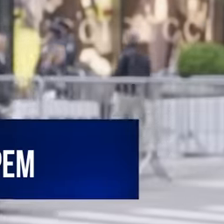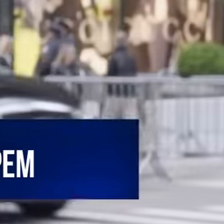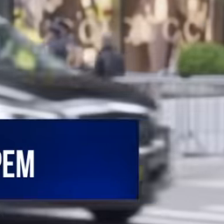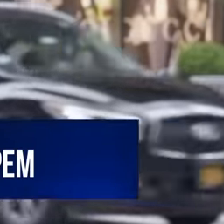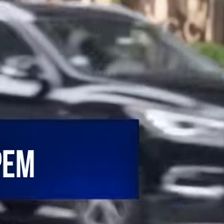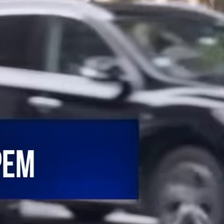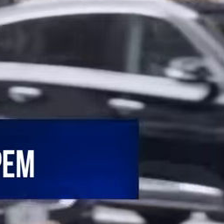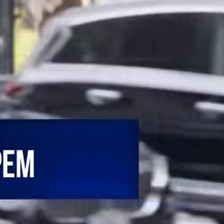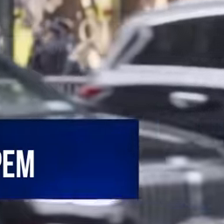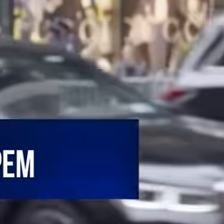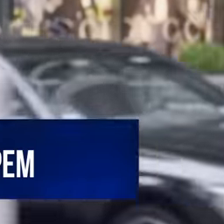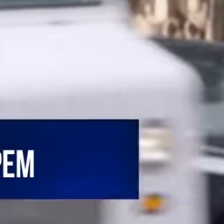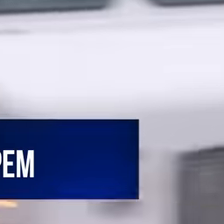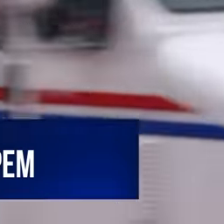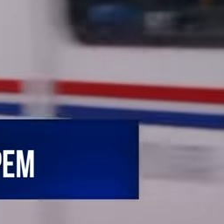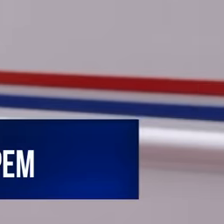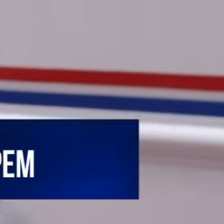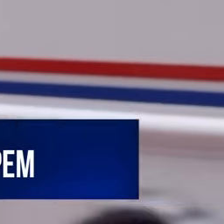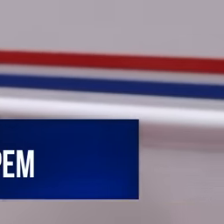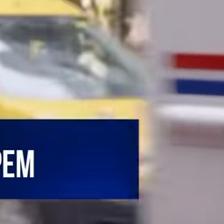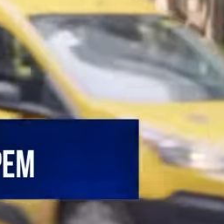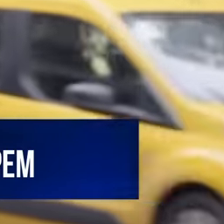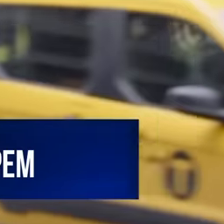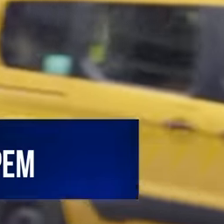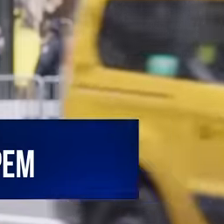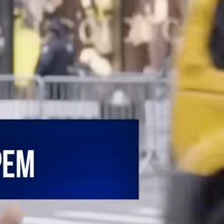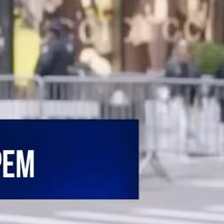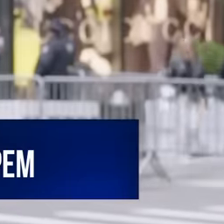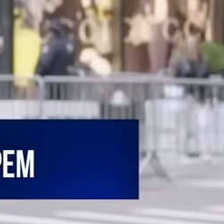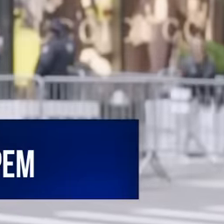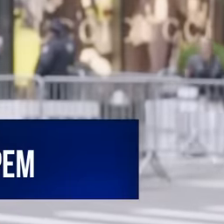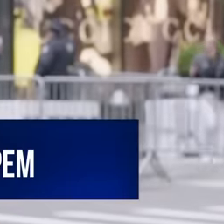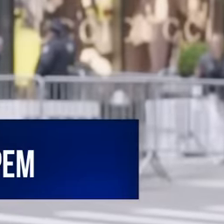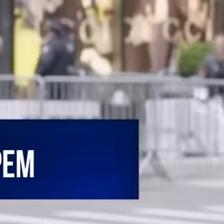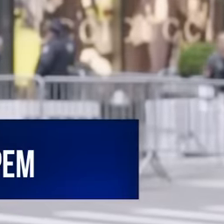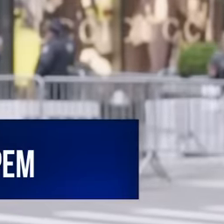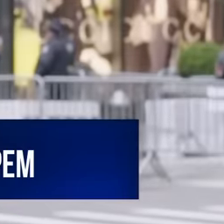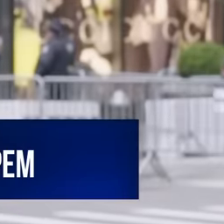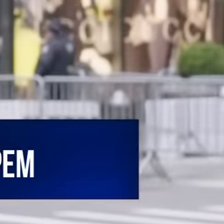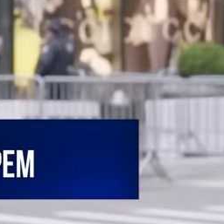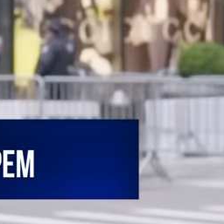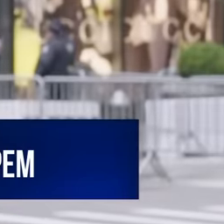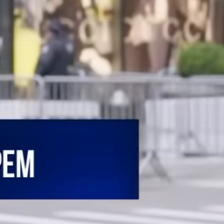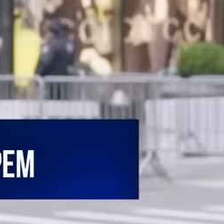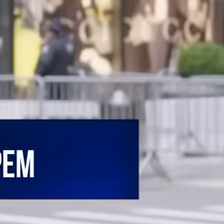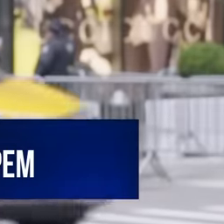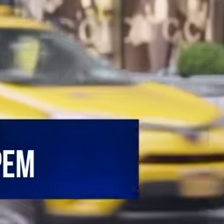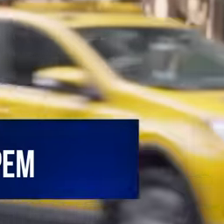prostu Donalda Tuska. Zresztą w ten sposób między innymi telewizja Newsmax kilka tygodni temu komentowała